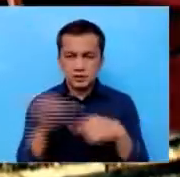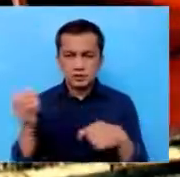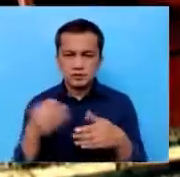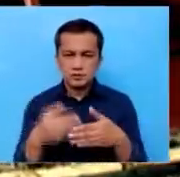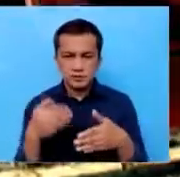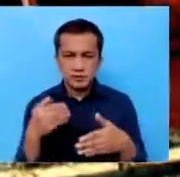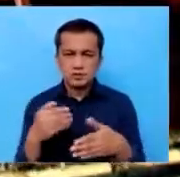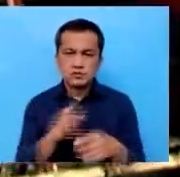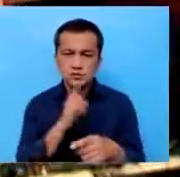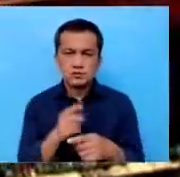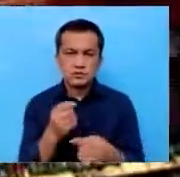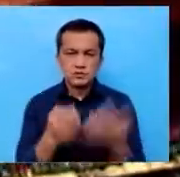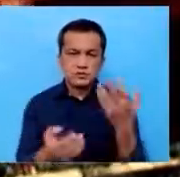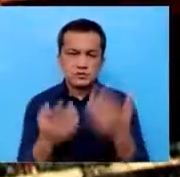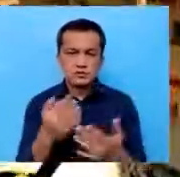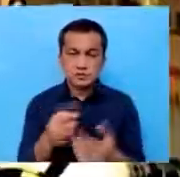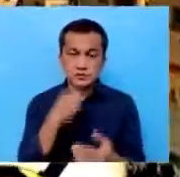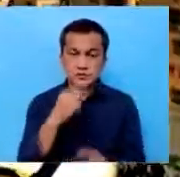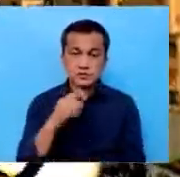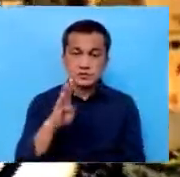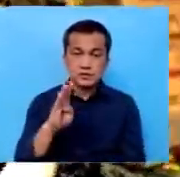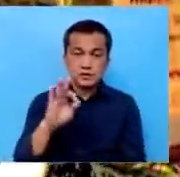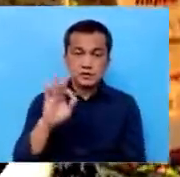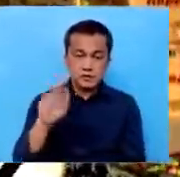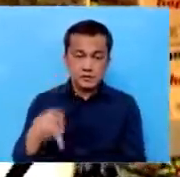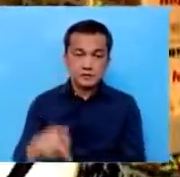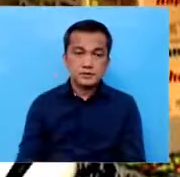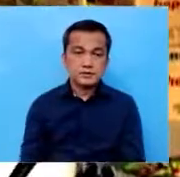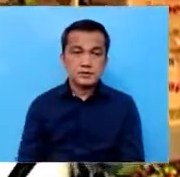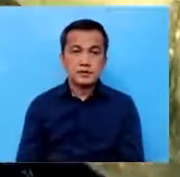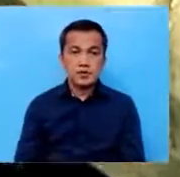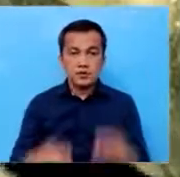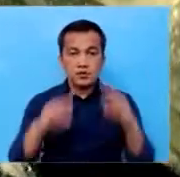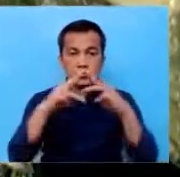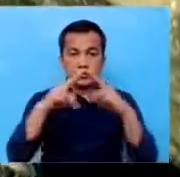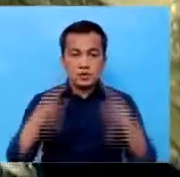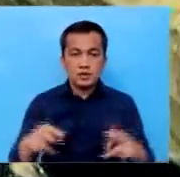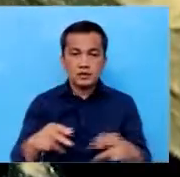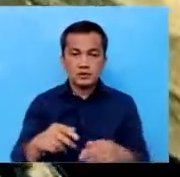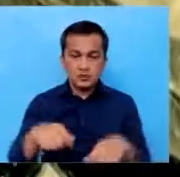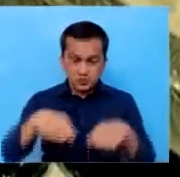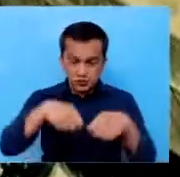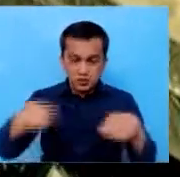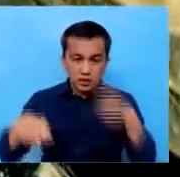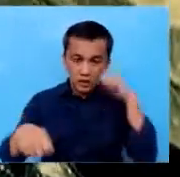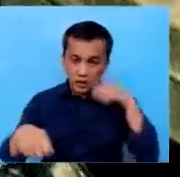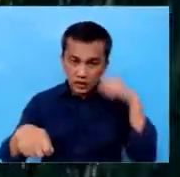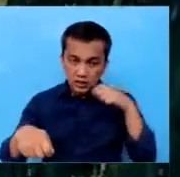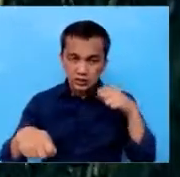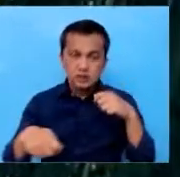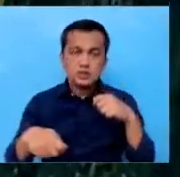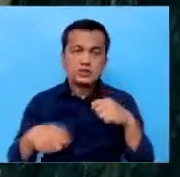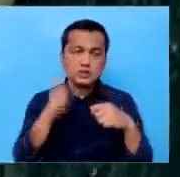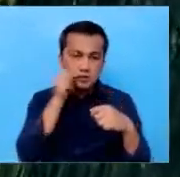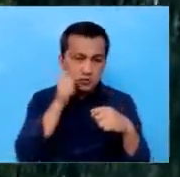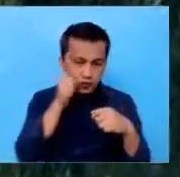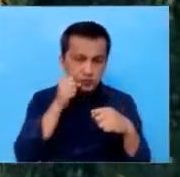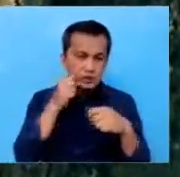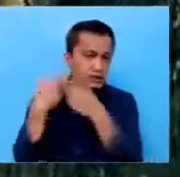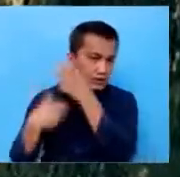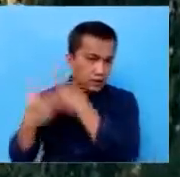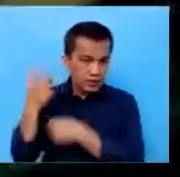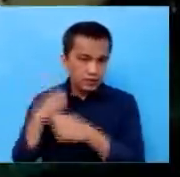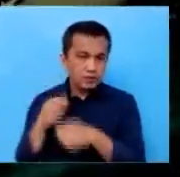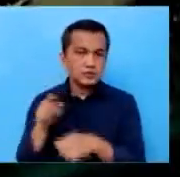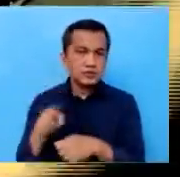lumaki ang apoy. Ayon sa BFP, warehouse ito ng mga toothpaste, shampoo at sabon. Posibleng ito raw ang dahilan